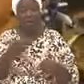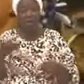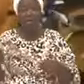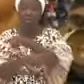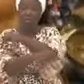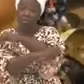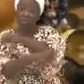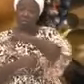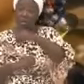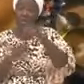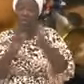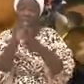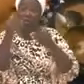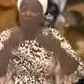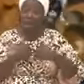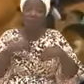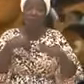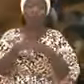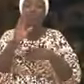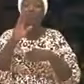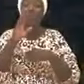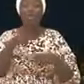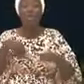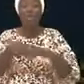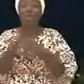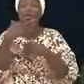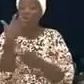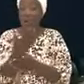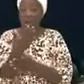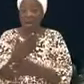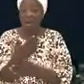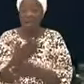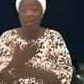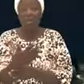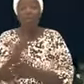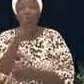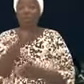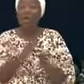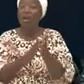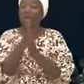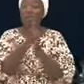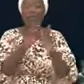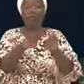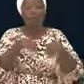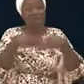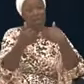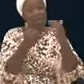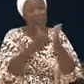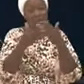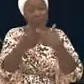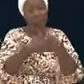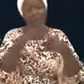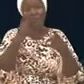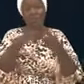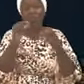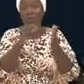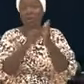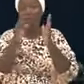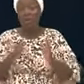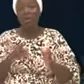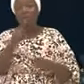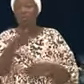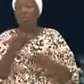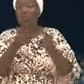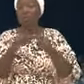voulait quand tu as atteint suta possession je dois être prêt à restaurer cela aux propriétaires tu dois prêts à